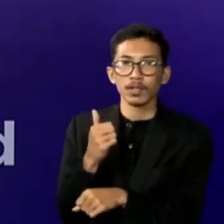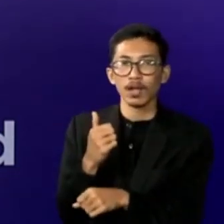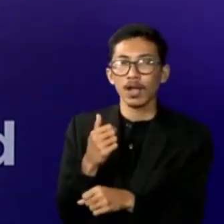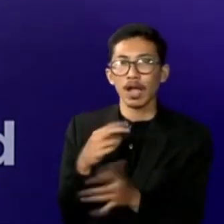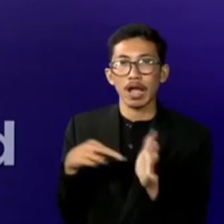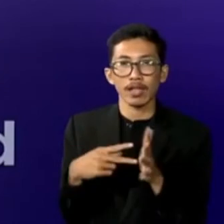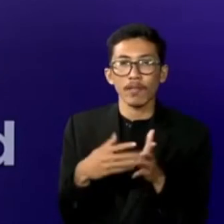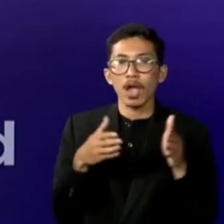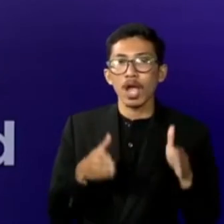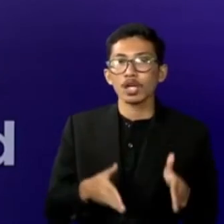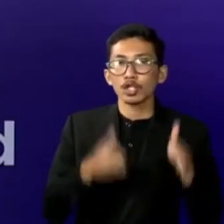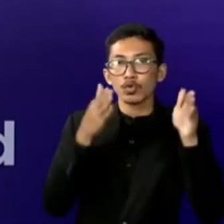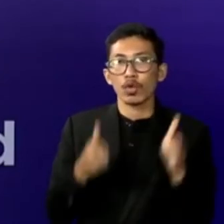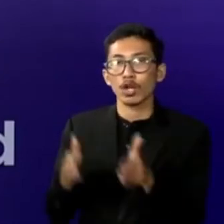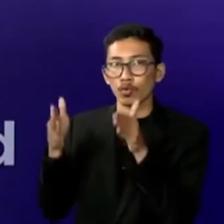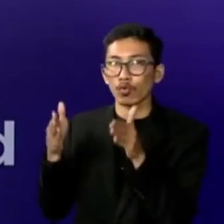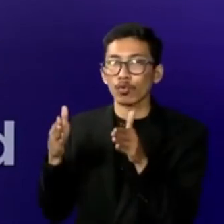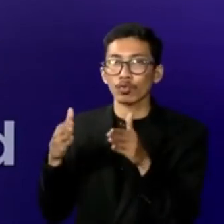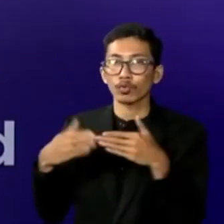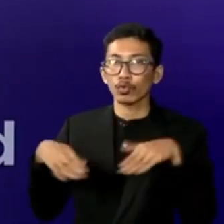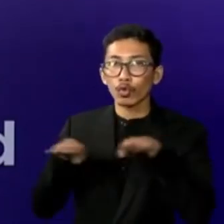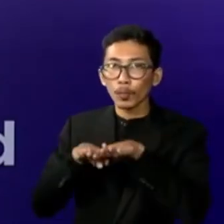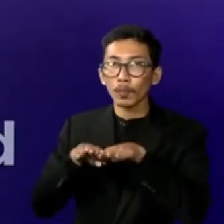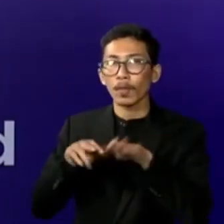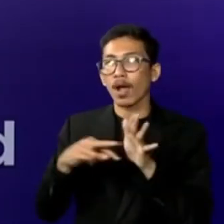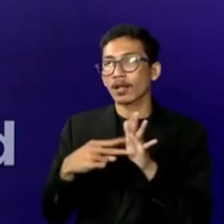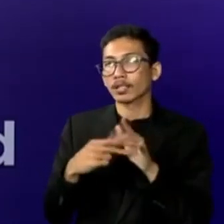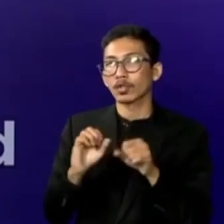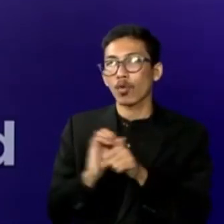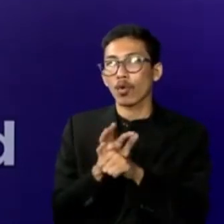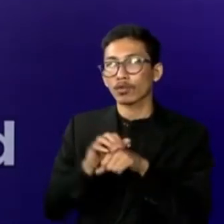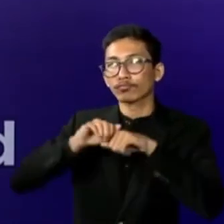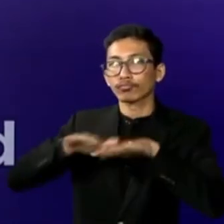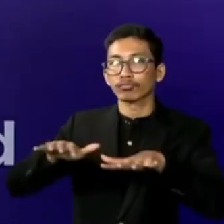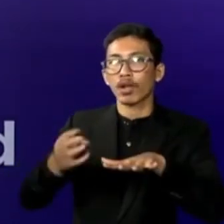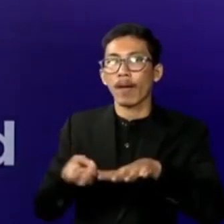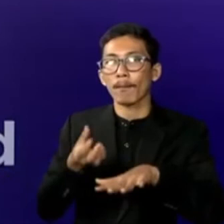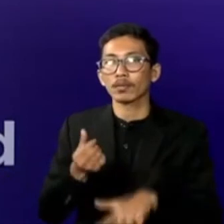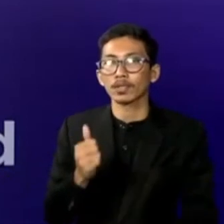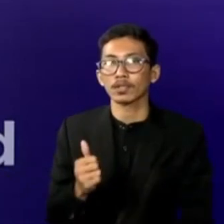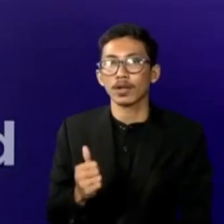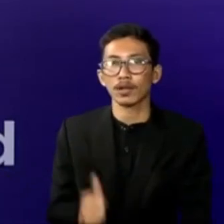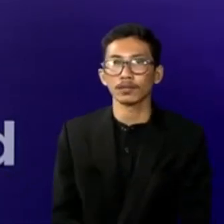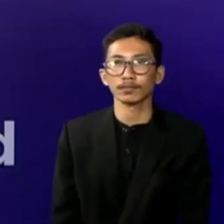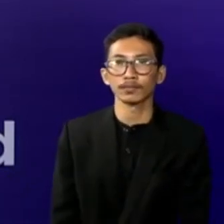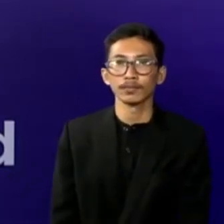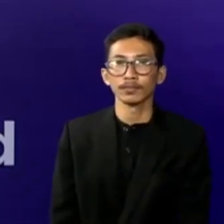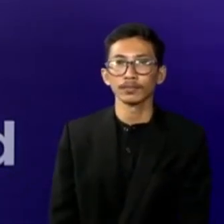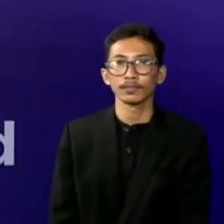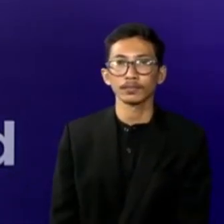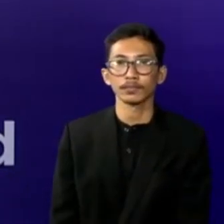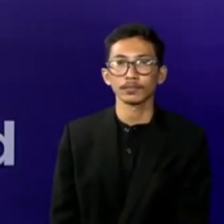tertutup itu akan terjadi penularan yang model seperti itu ini juga yang perlu diperhatikan oleh pernyataan dokter Sae